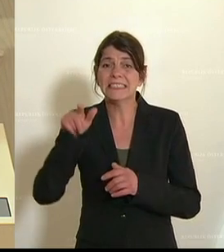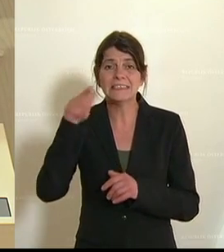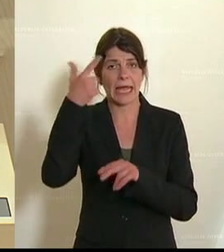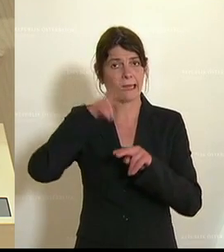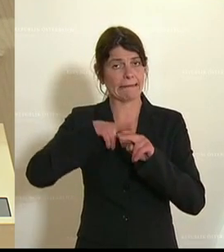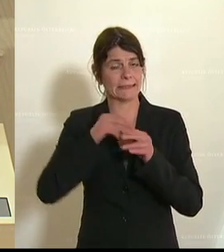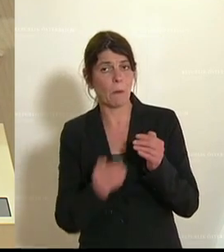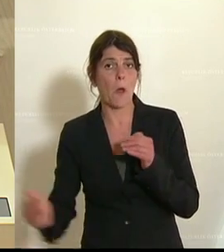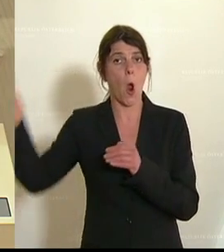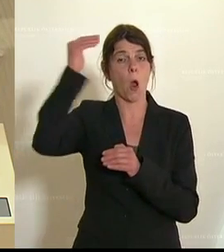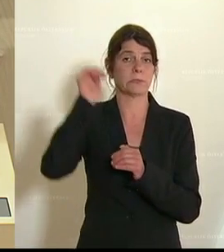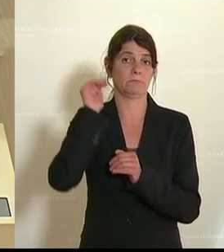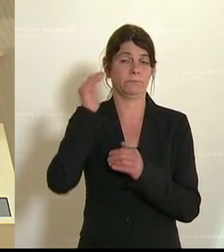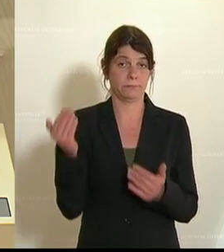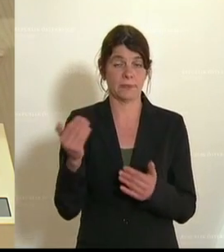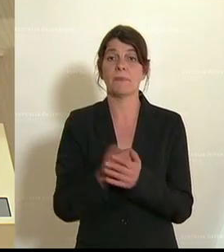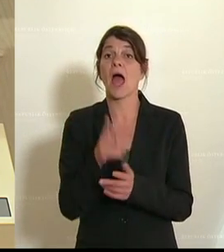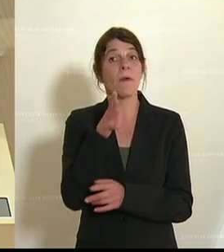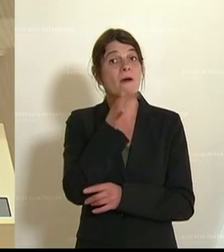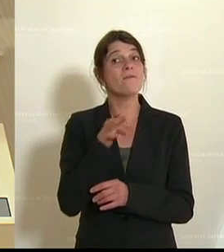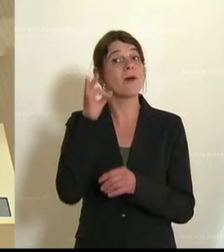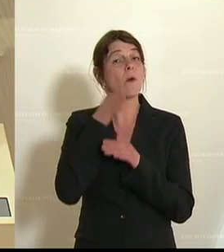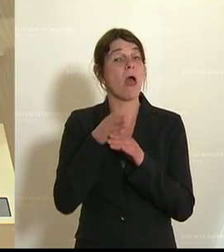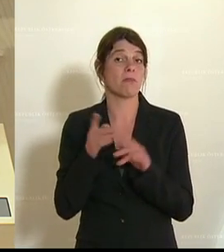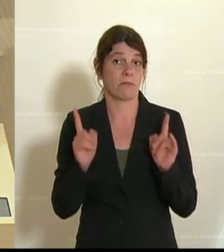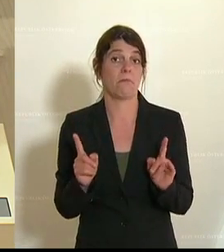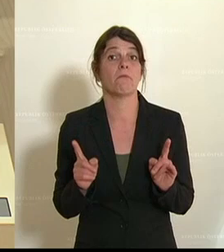zweitkleinste oberste Organ ist, aber der Frauenanteil